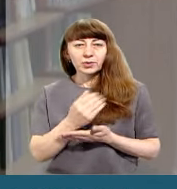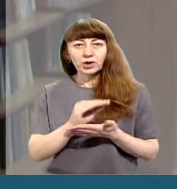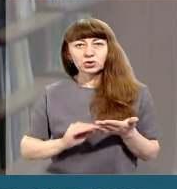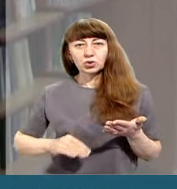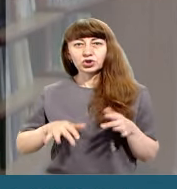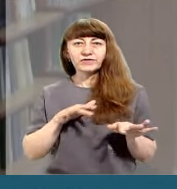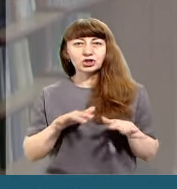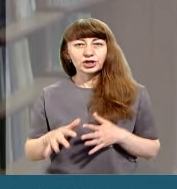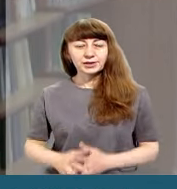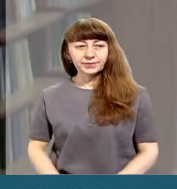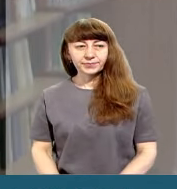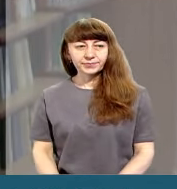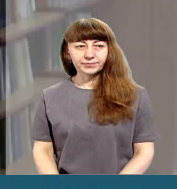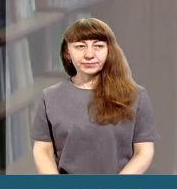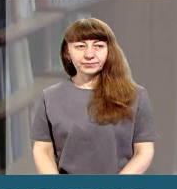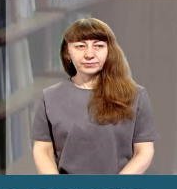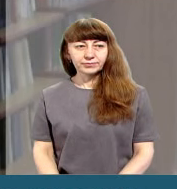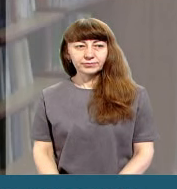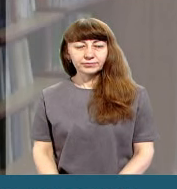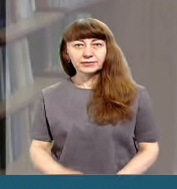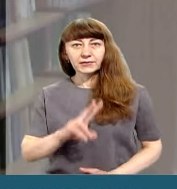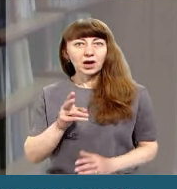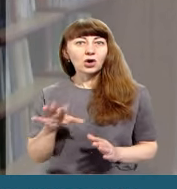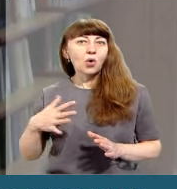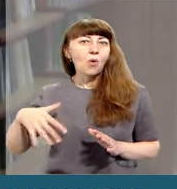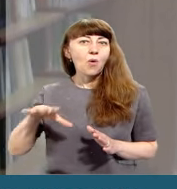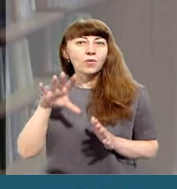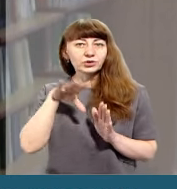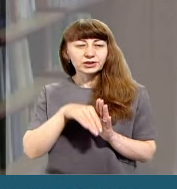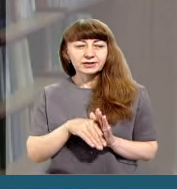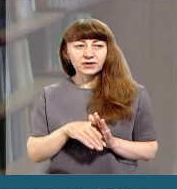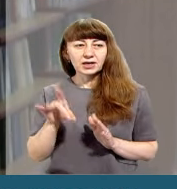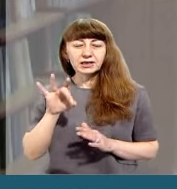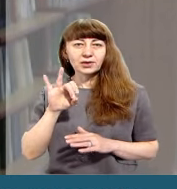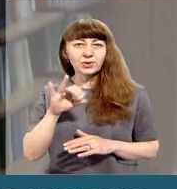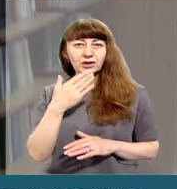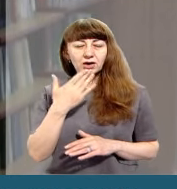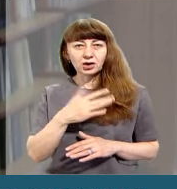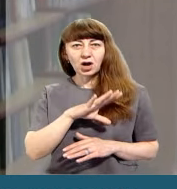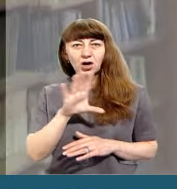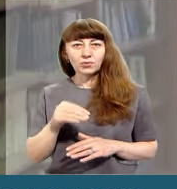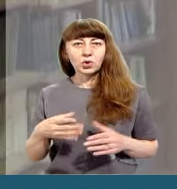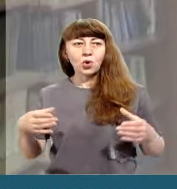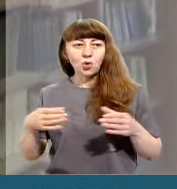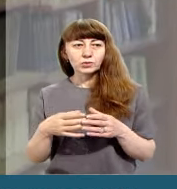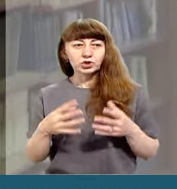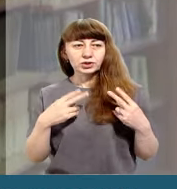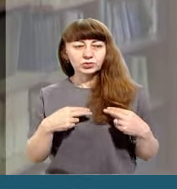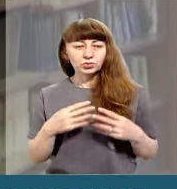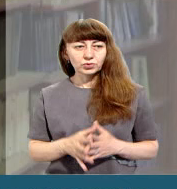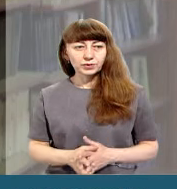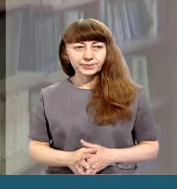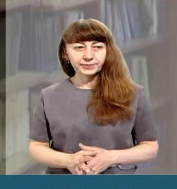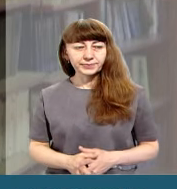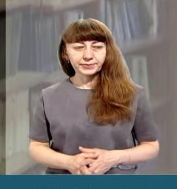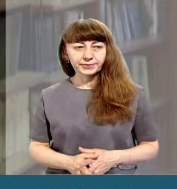дальше совместными усилиями как общества, в частности, так и Ассамблеи народа Казахстана, как одной большой структуре. Также на 33-й